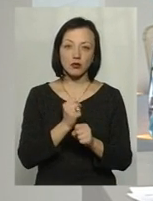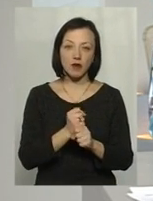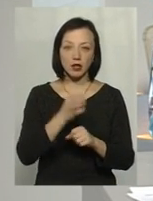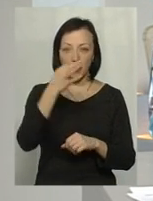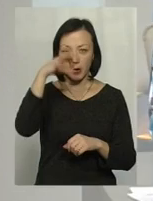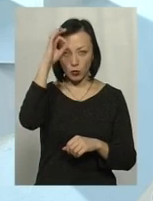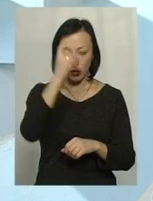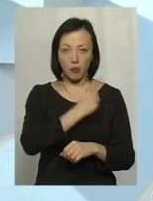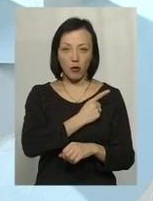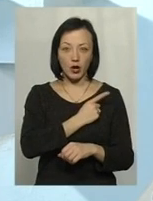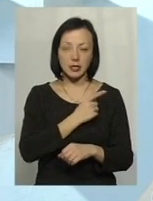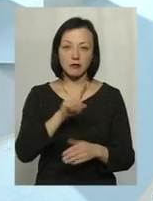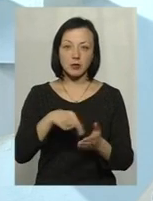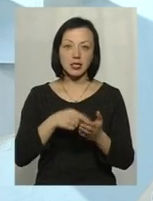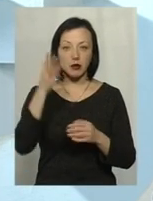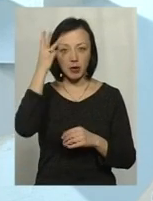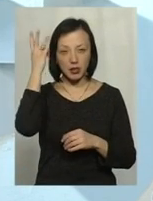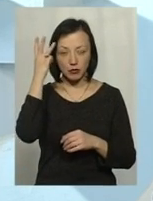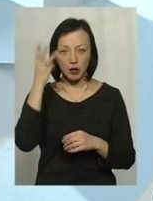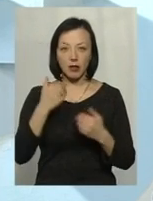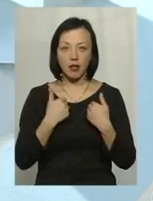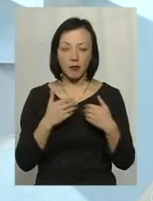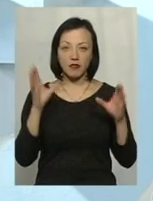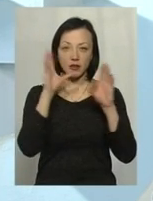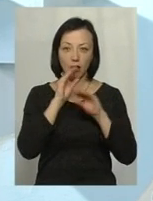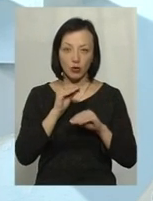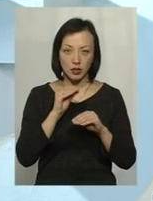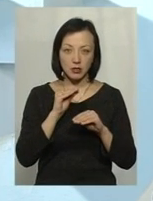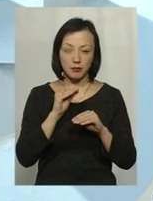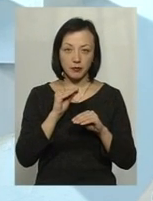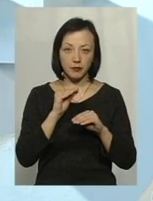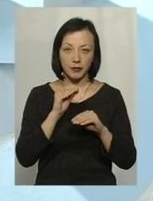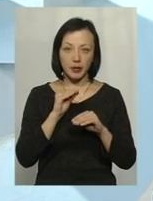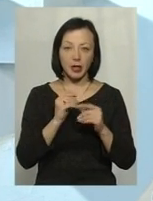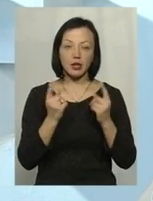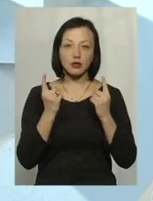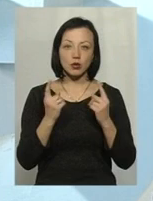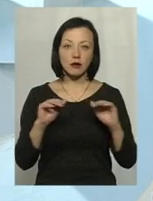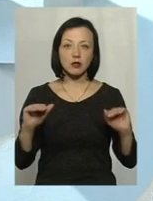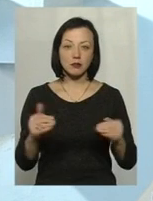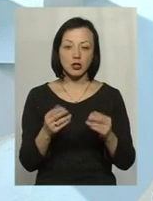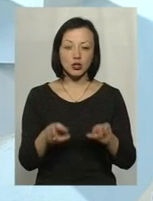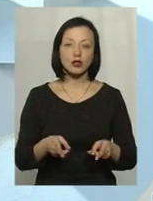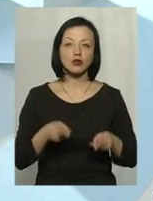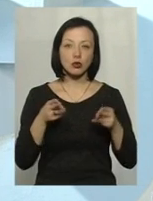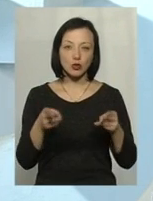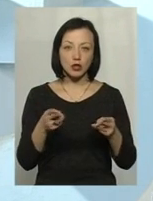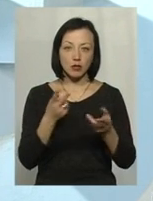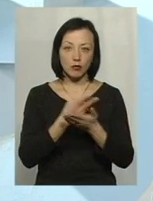патрульна поліція в місті Хмельницькому, нам вдалося суттєво зменшити злочини в публічних